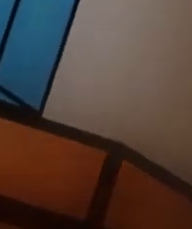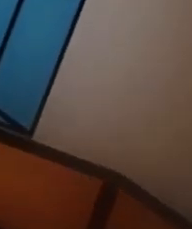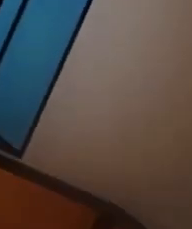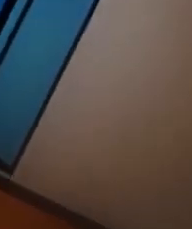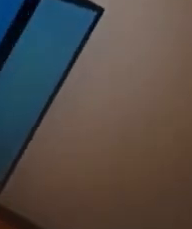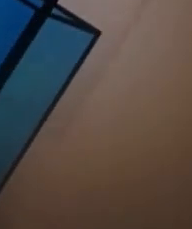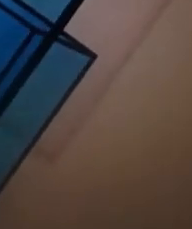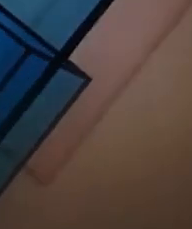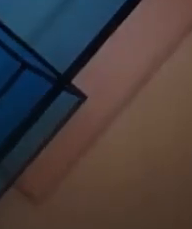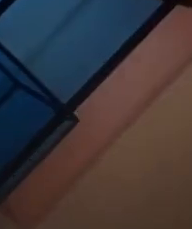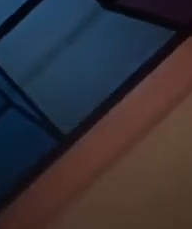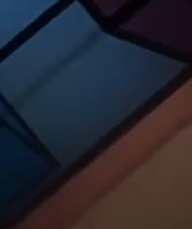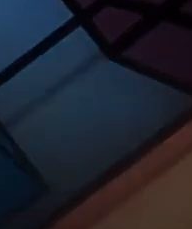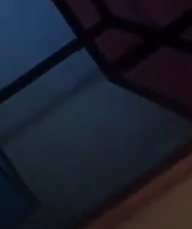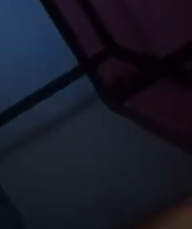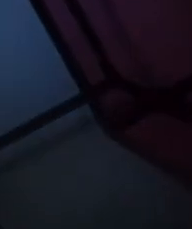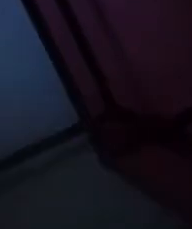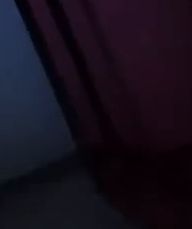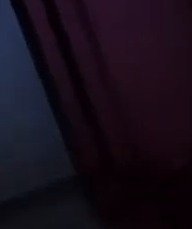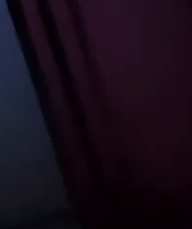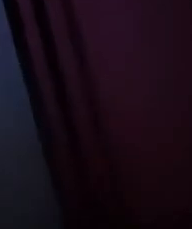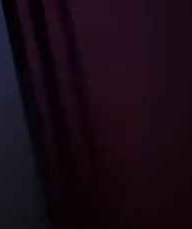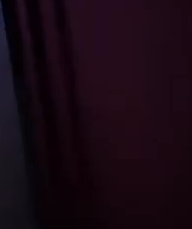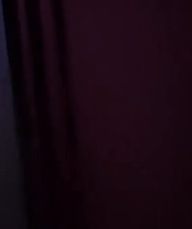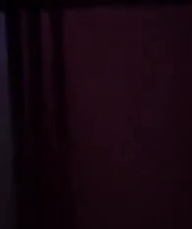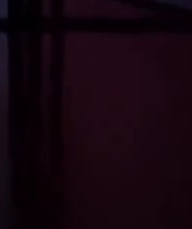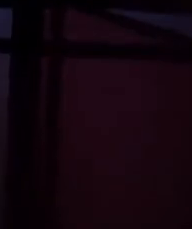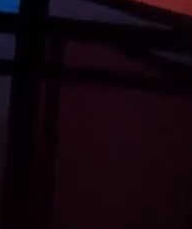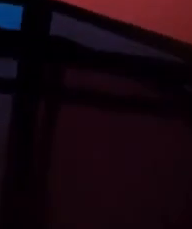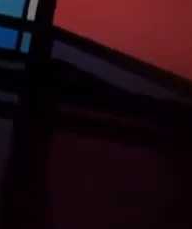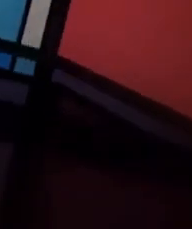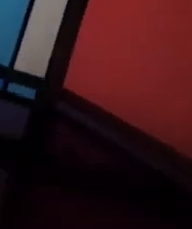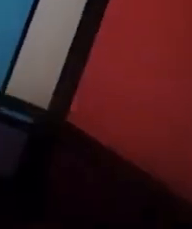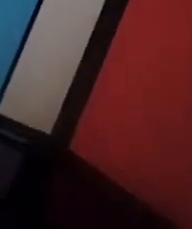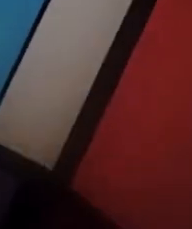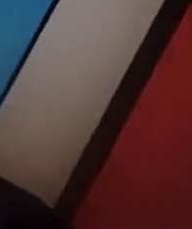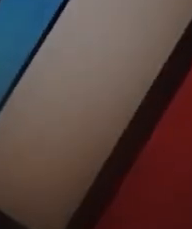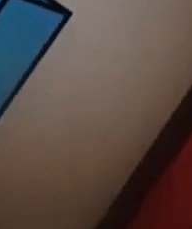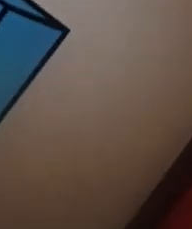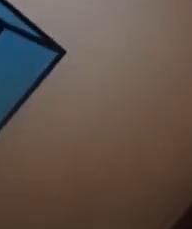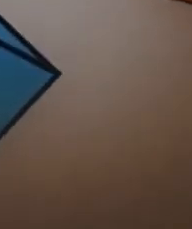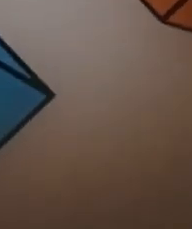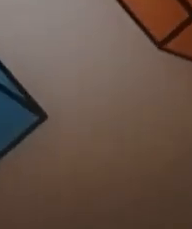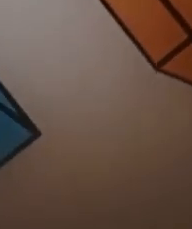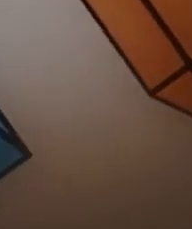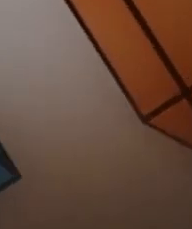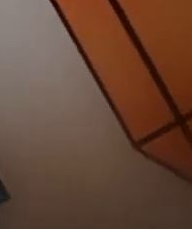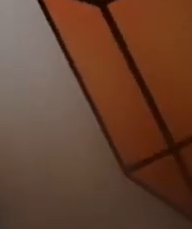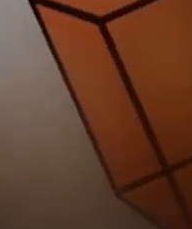tzu.chi caca caca caca W dadah